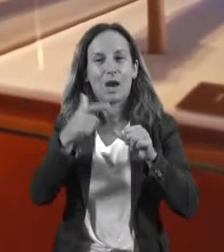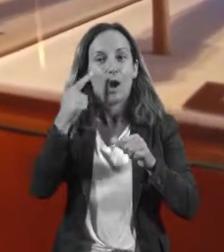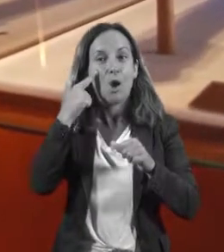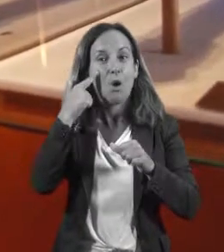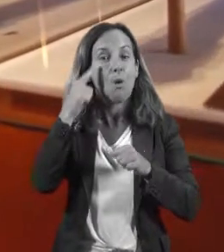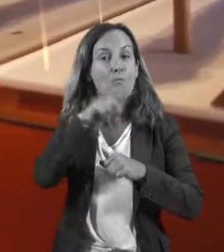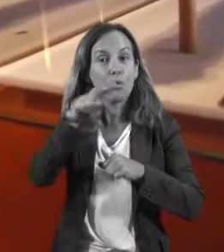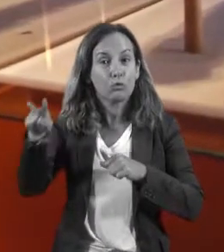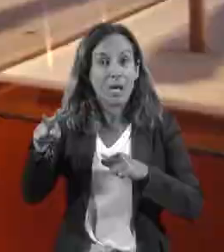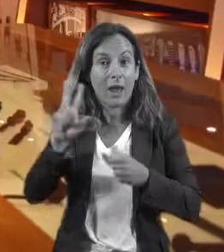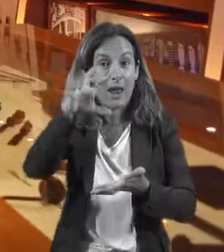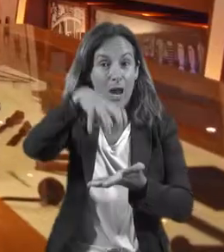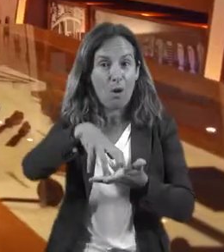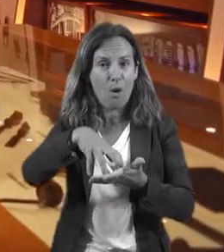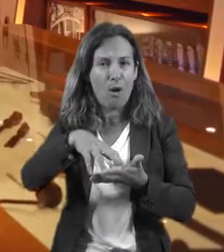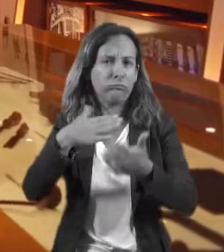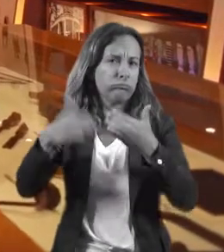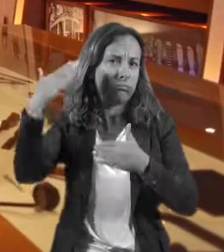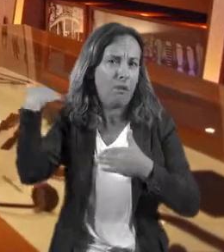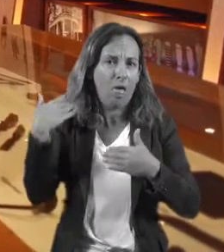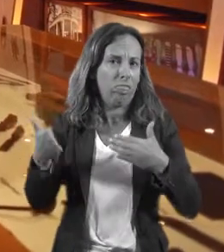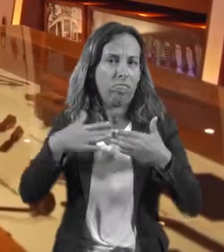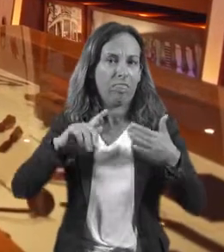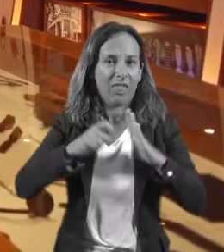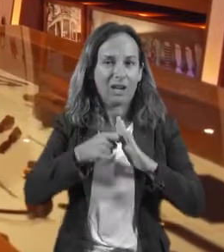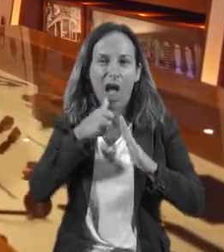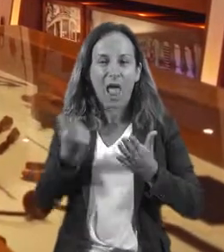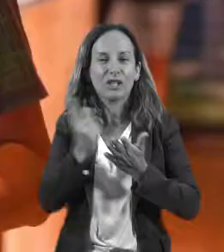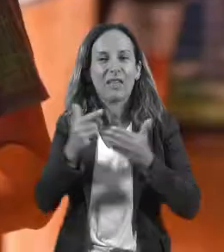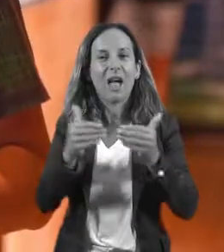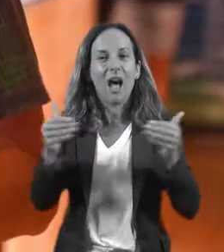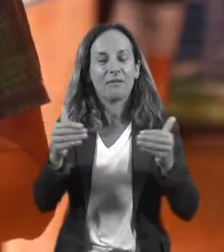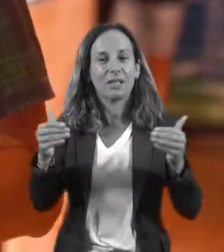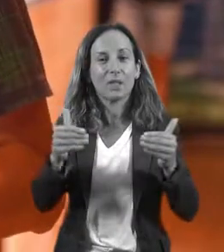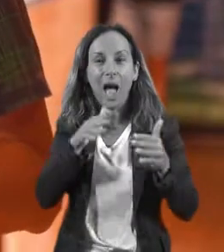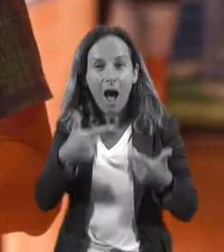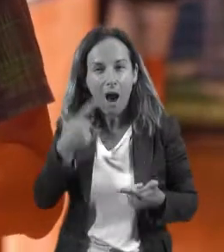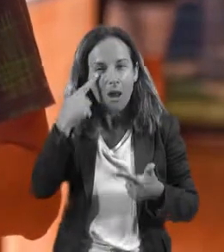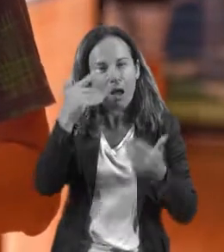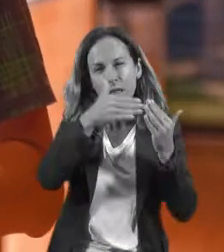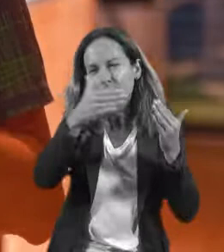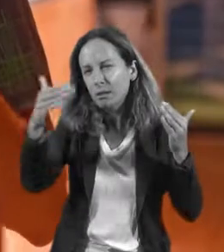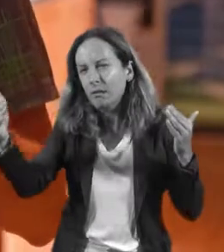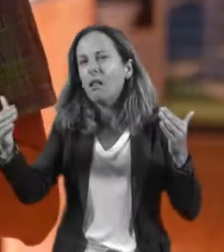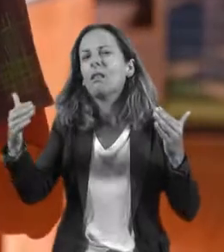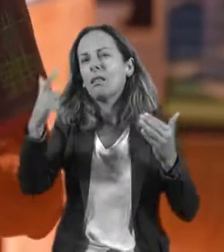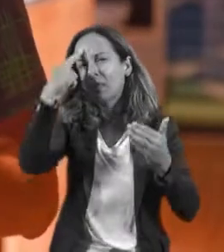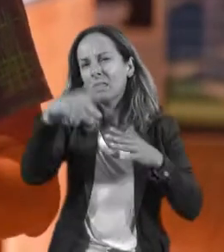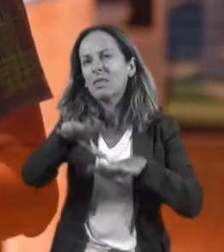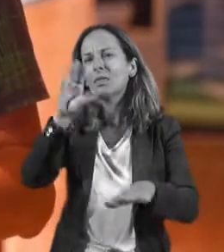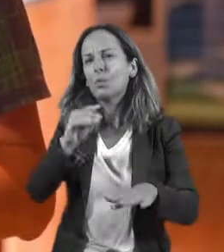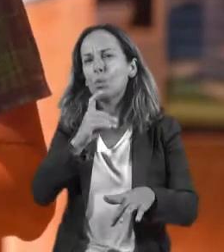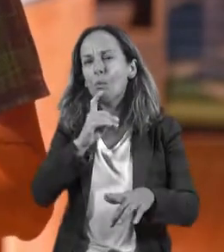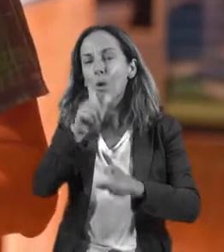idiosincràsia de la població sollerica, tant d'interior com del mateix port, i la seva relació amb la mar. I això va més enllà dels mestres d'aixa i dels